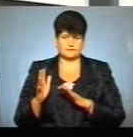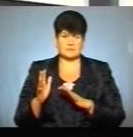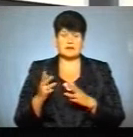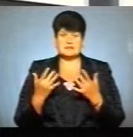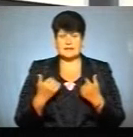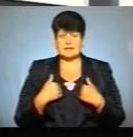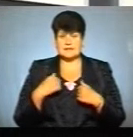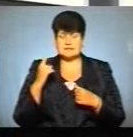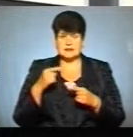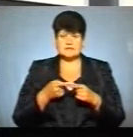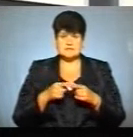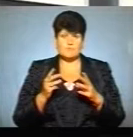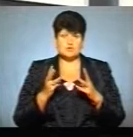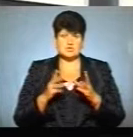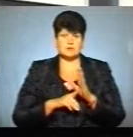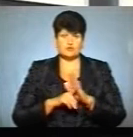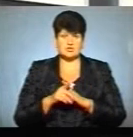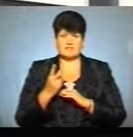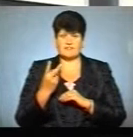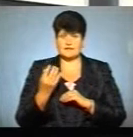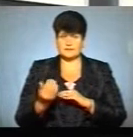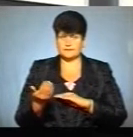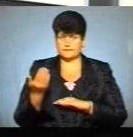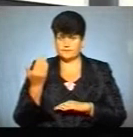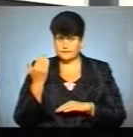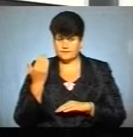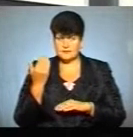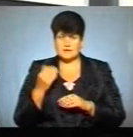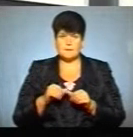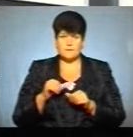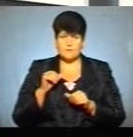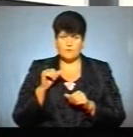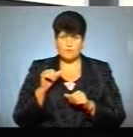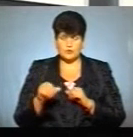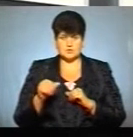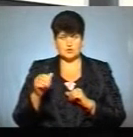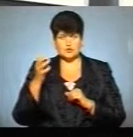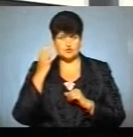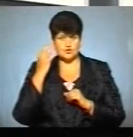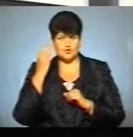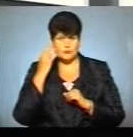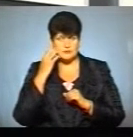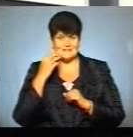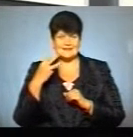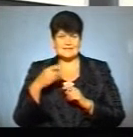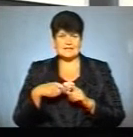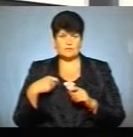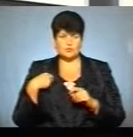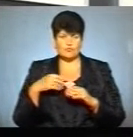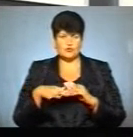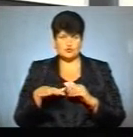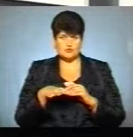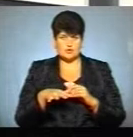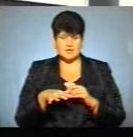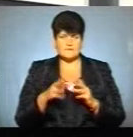Наскільки я знаю, ця пожежа почалася 2 дні тому за межами Чорнобильської 30-кілометрової зони. Вогонь